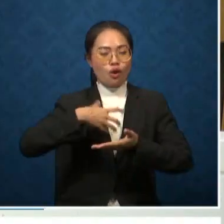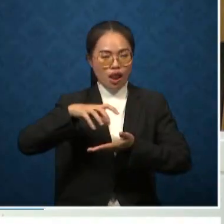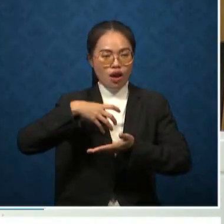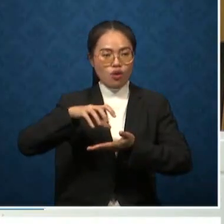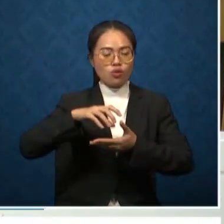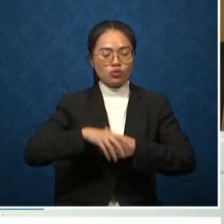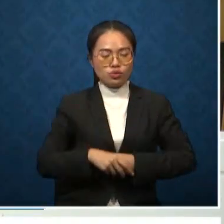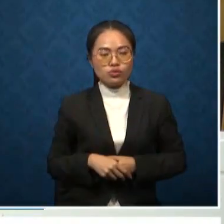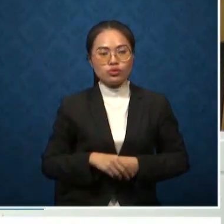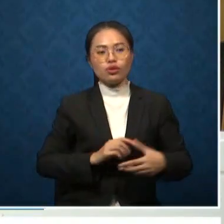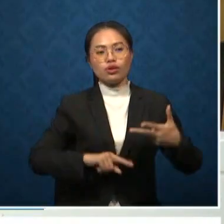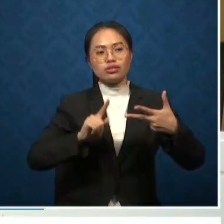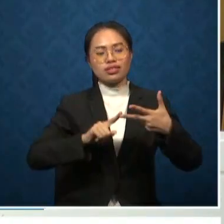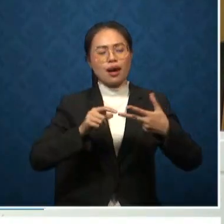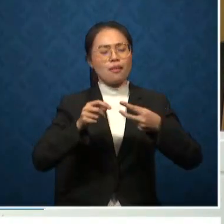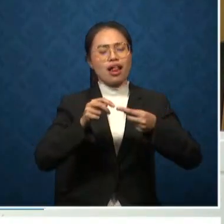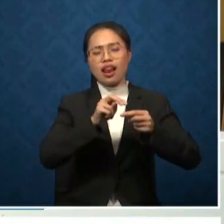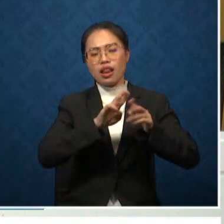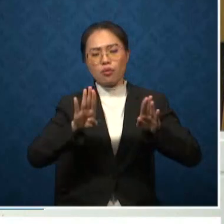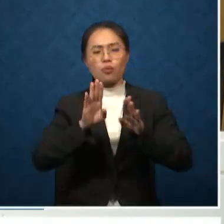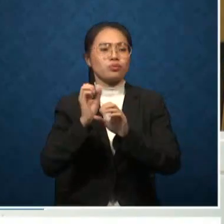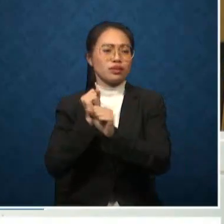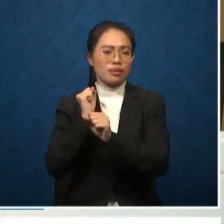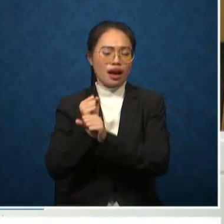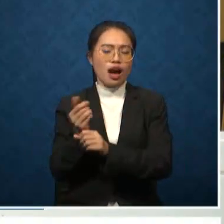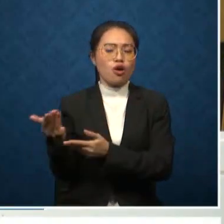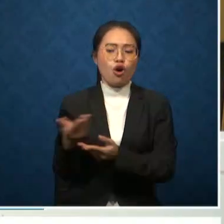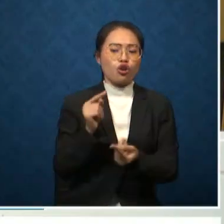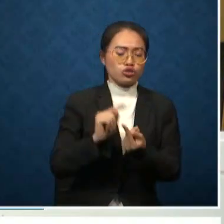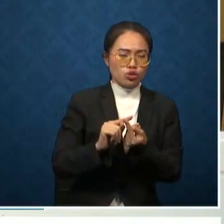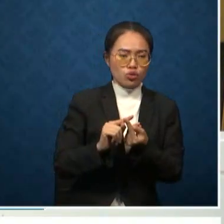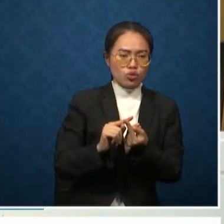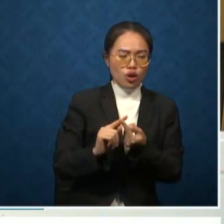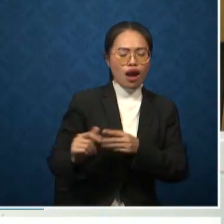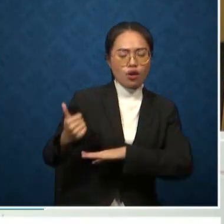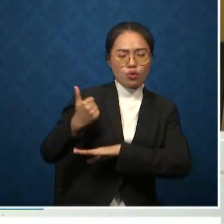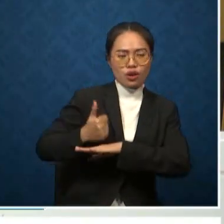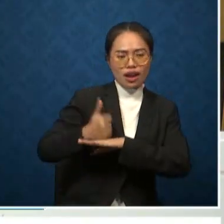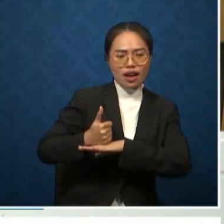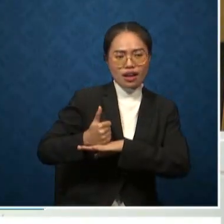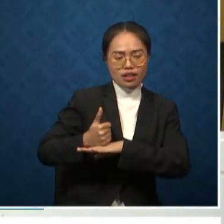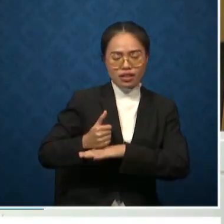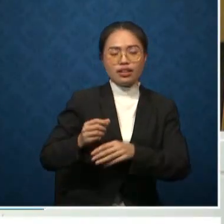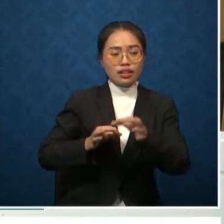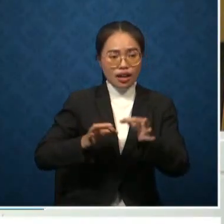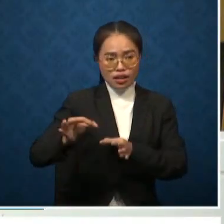ของการเตรียมระบบงานรองรับนั้นผมขออนุญาตให้ทางท่านอธิบดีได้ชี้แจงเพิ่มเติมรวมทั้งประเด็น